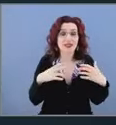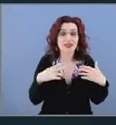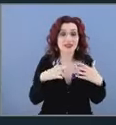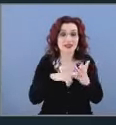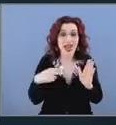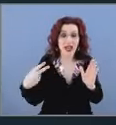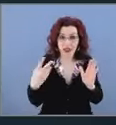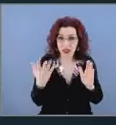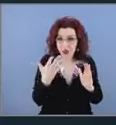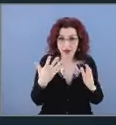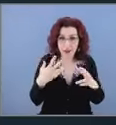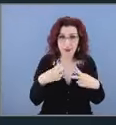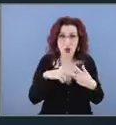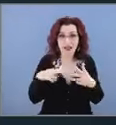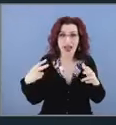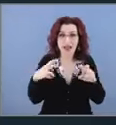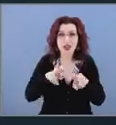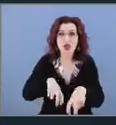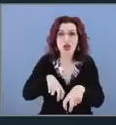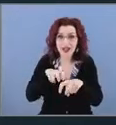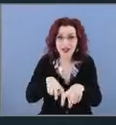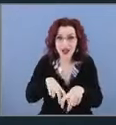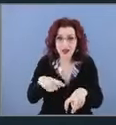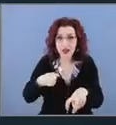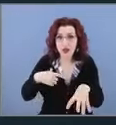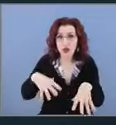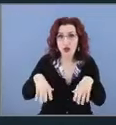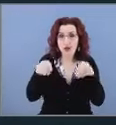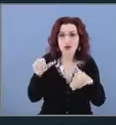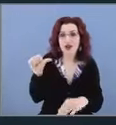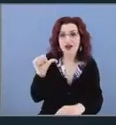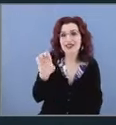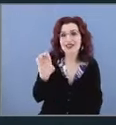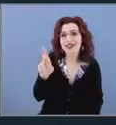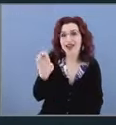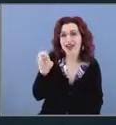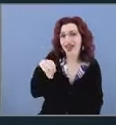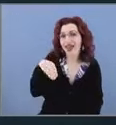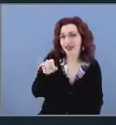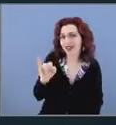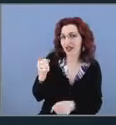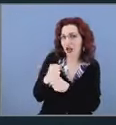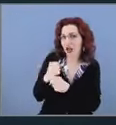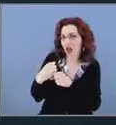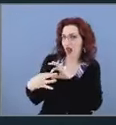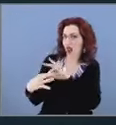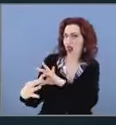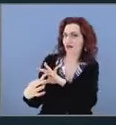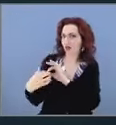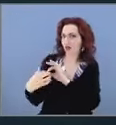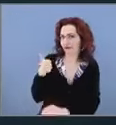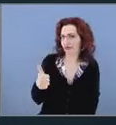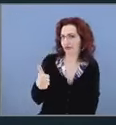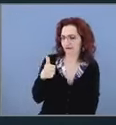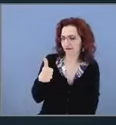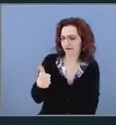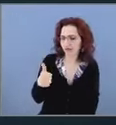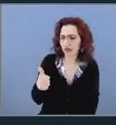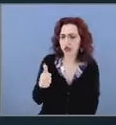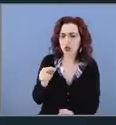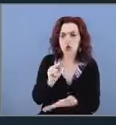un ottimo lavoro con il Sereni, non soltanto ad affacciandosi a queste scuole con l'idea di